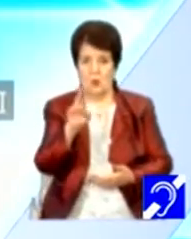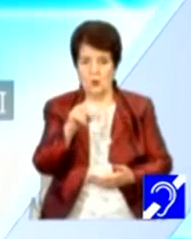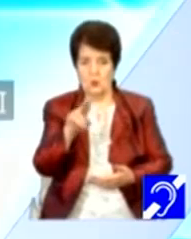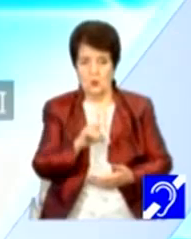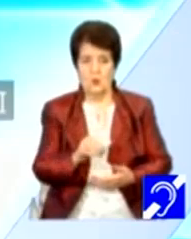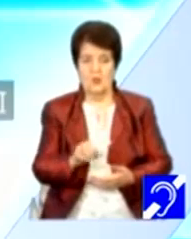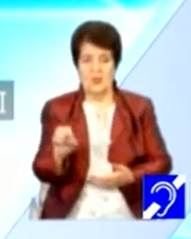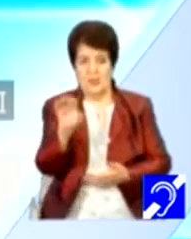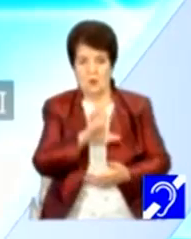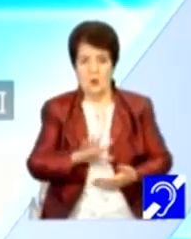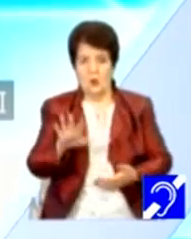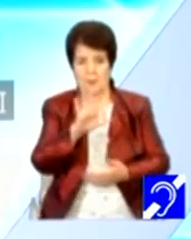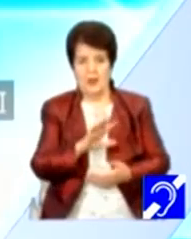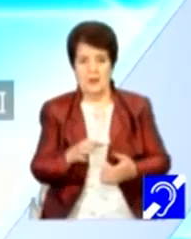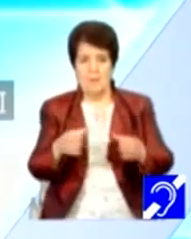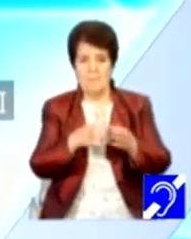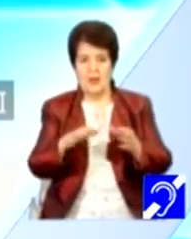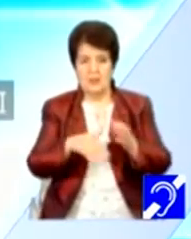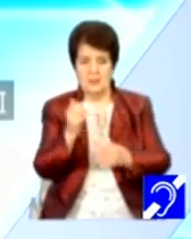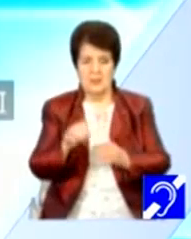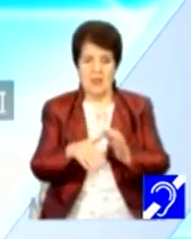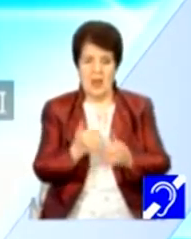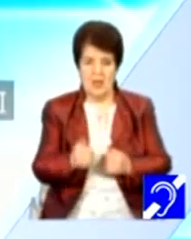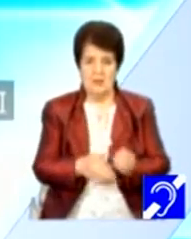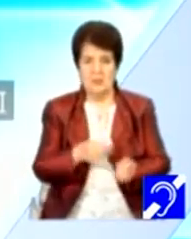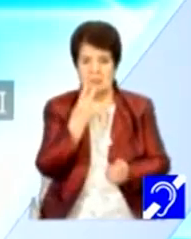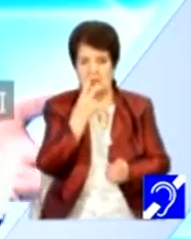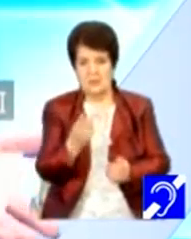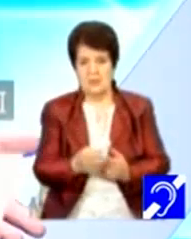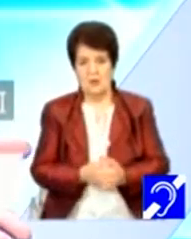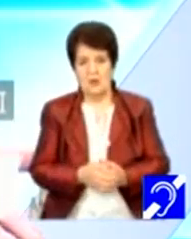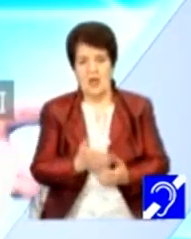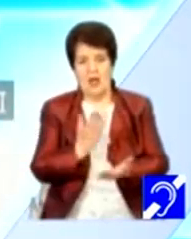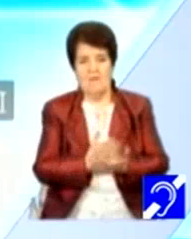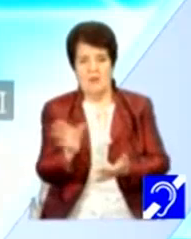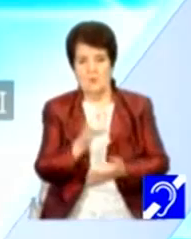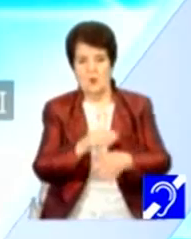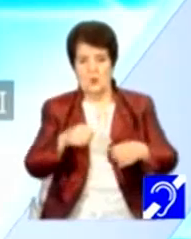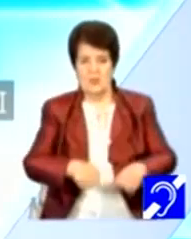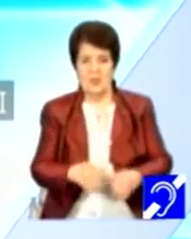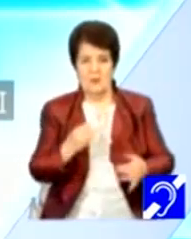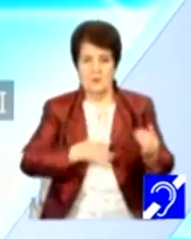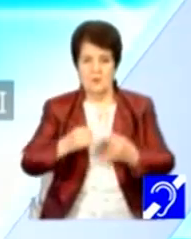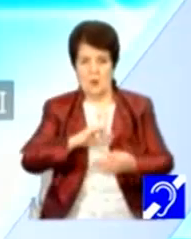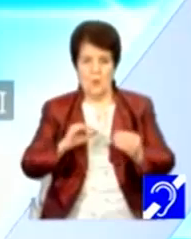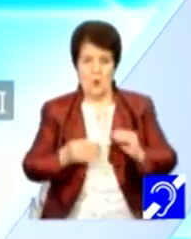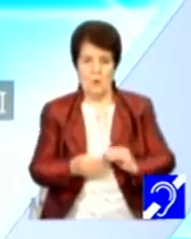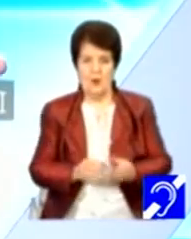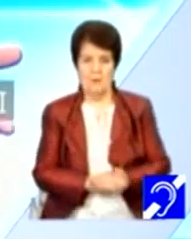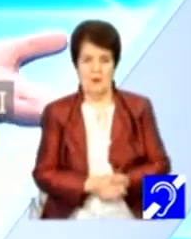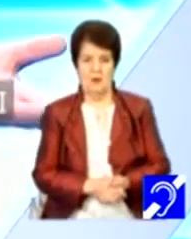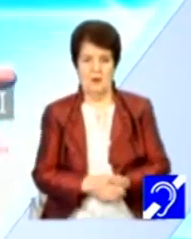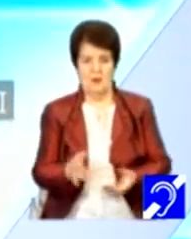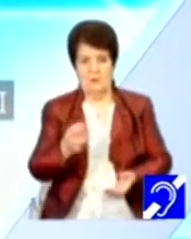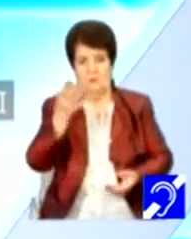Verde European. Noi acolo votăm, suntem aleși, dacă merităm, avem tot dreptul, discutăm problemele, nu numai clar. A Republicii